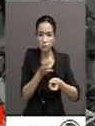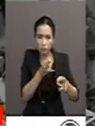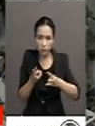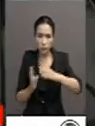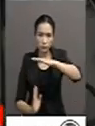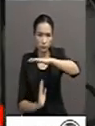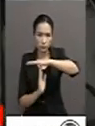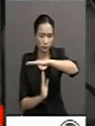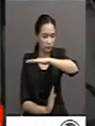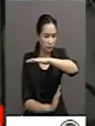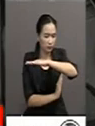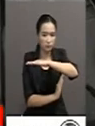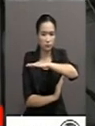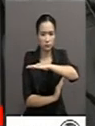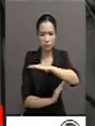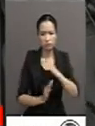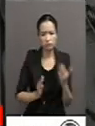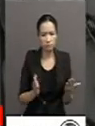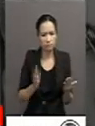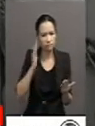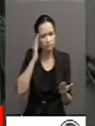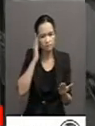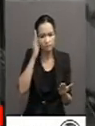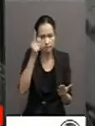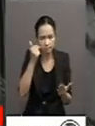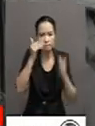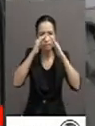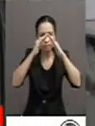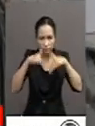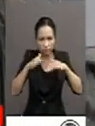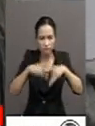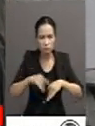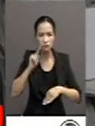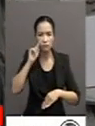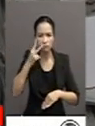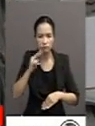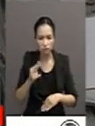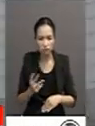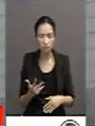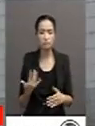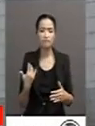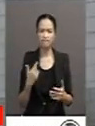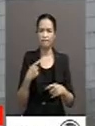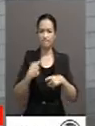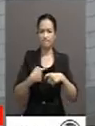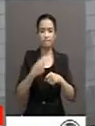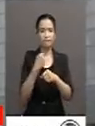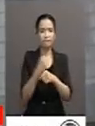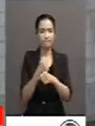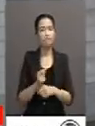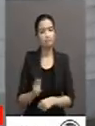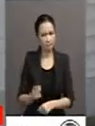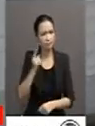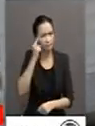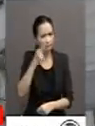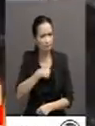าเจ้าหน้าที่ก็เกรงว่าไม่รู้มาไหร่ว่าอาคารจะถล่มซ้ำลงมาอีกค่ะทำให้การทำงานเนี่ยค่อนข้างยากลำบากล่าสุดผู้บัญชา